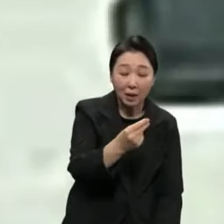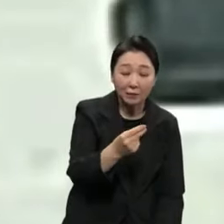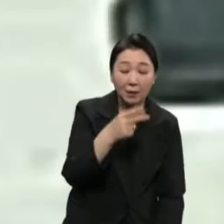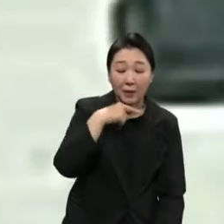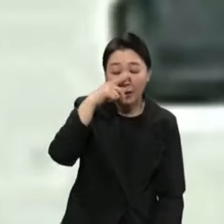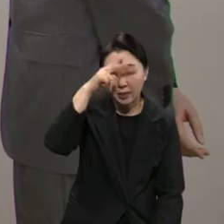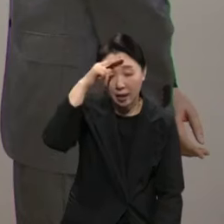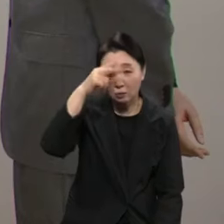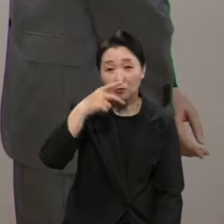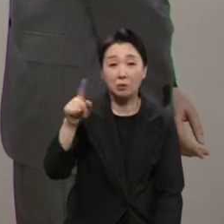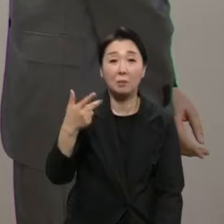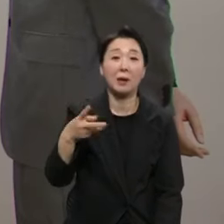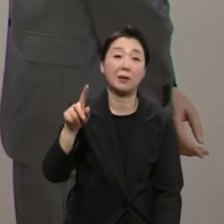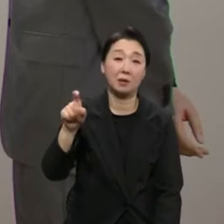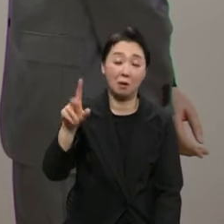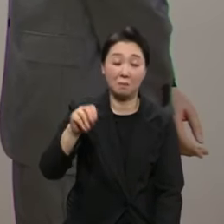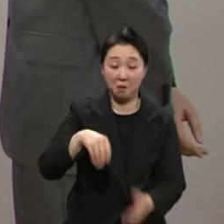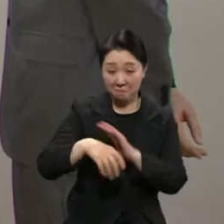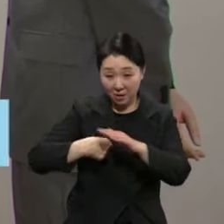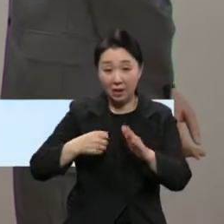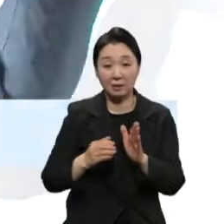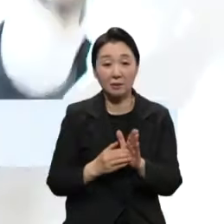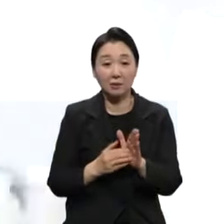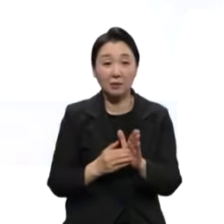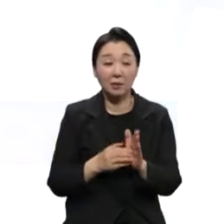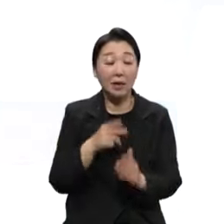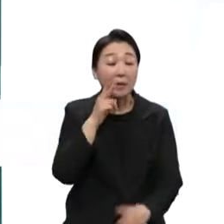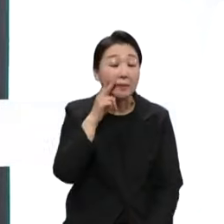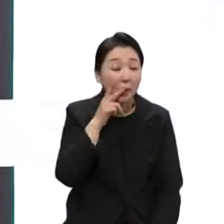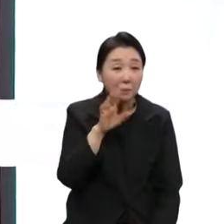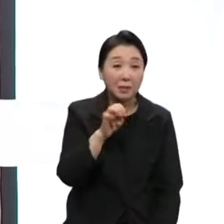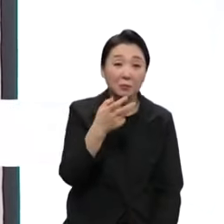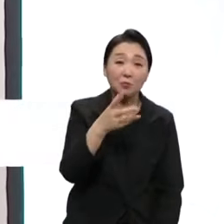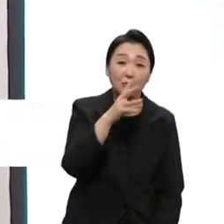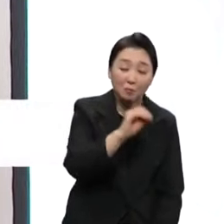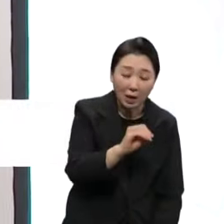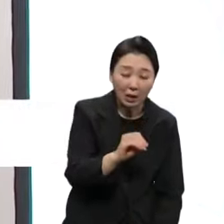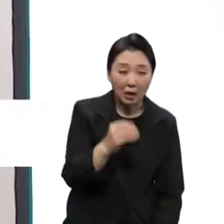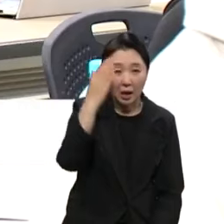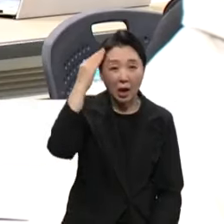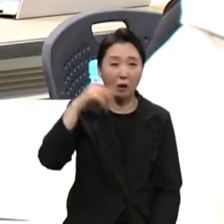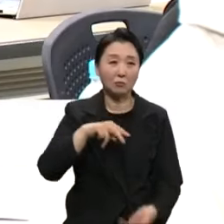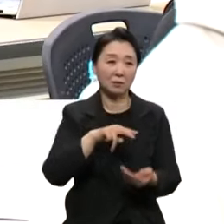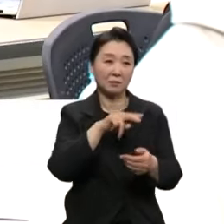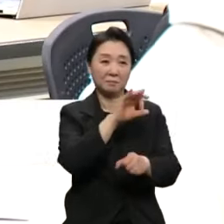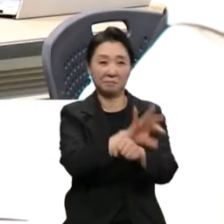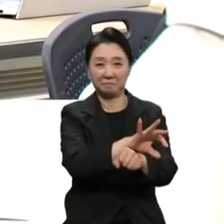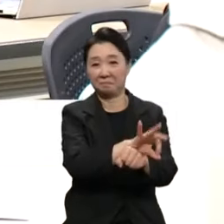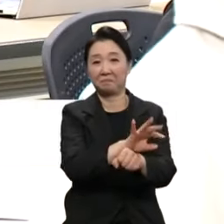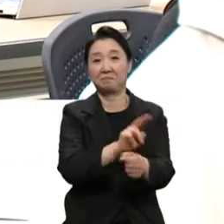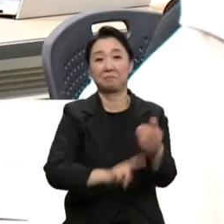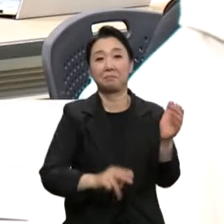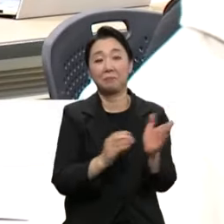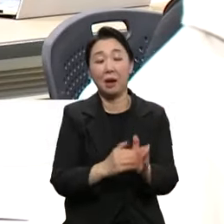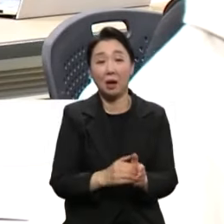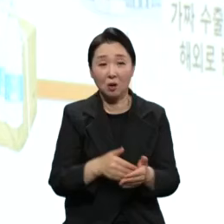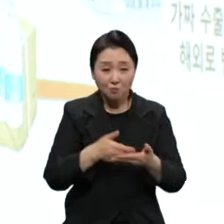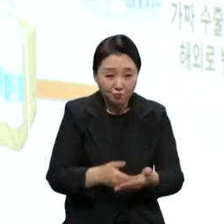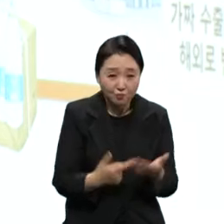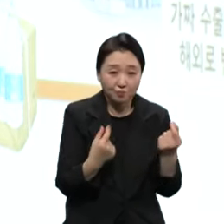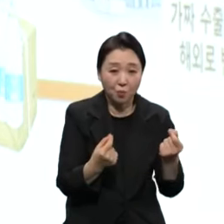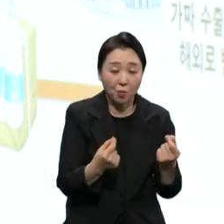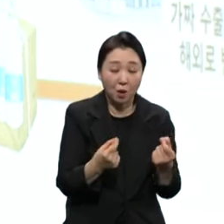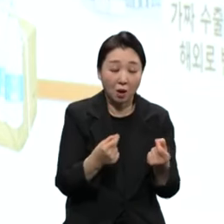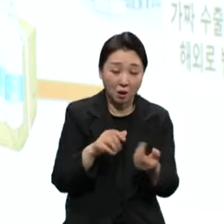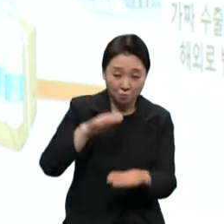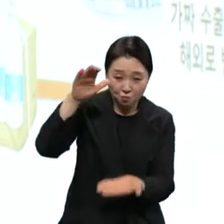1,110병을 빼돌렸는데 이 중 담배 39만 갑은 국내 암시장에서 유통됐습니다. 무게는 같지만